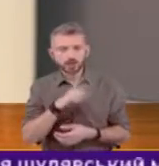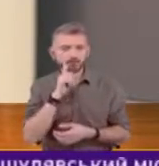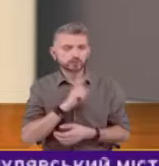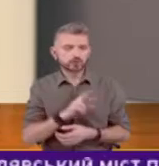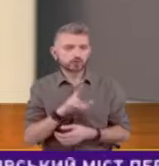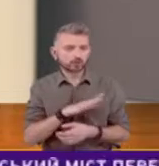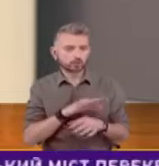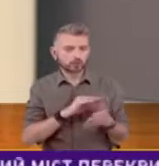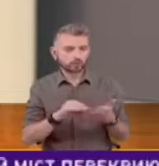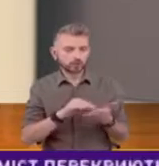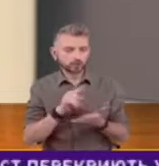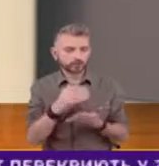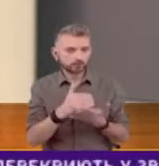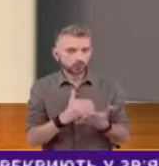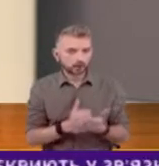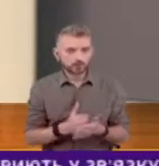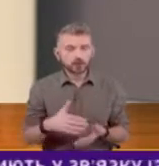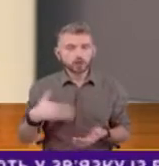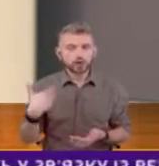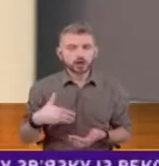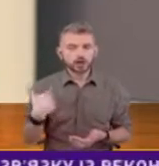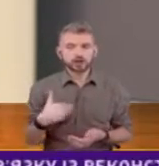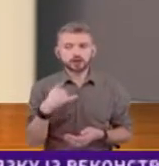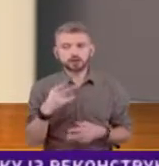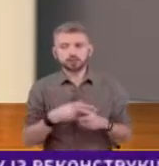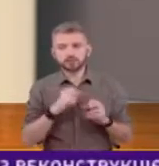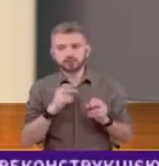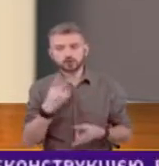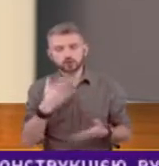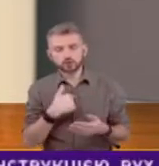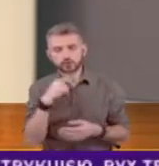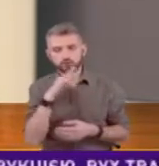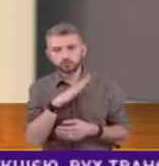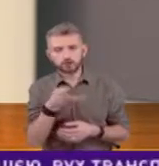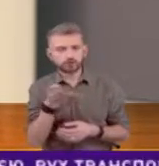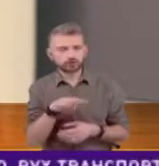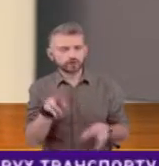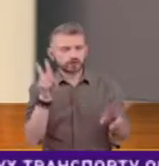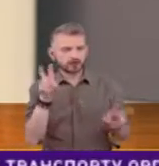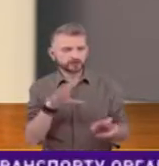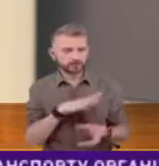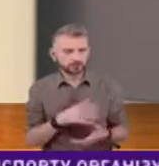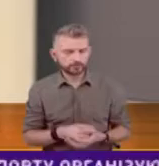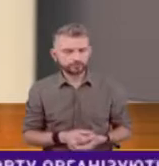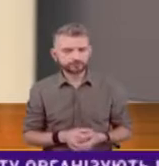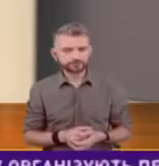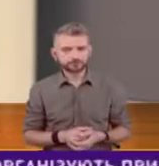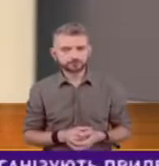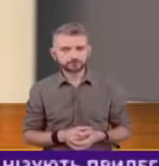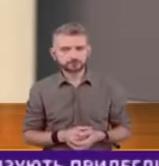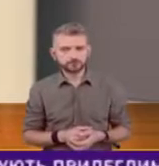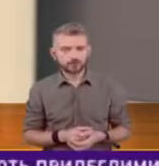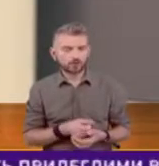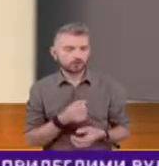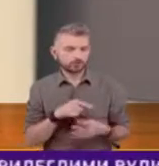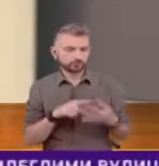було описано в цій програмі, корисне і безпечне, якщо я не помиляюсь, там 4 гасла таких були. До цих